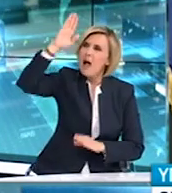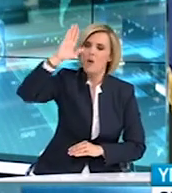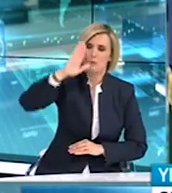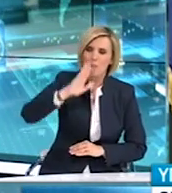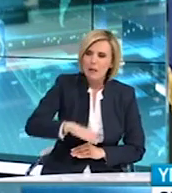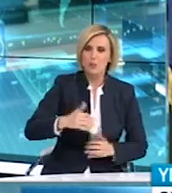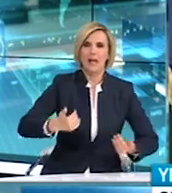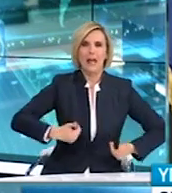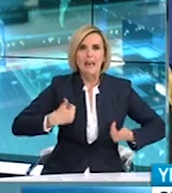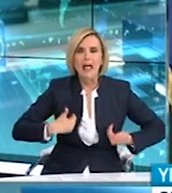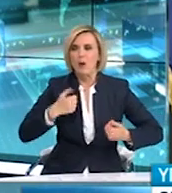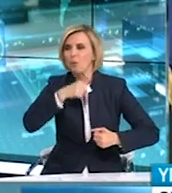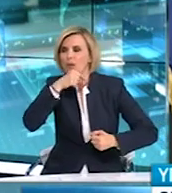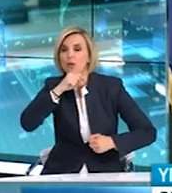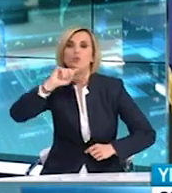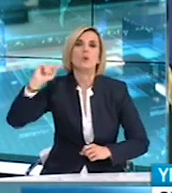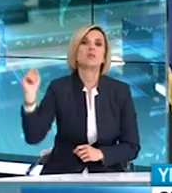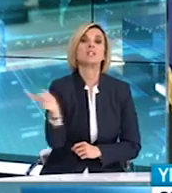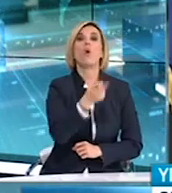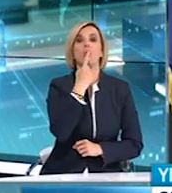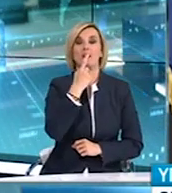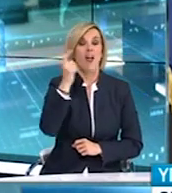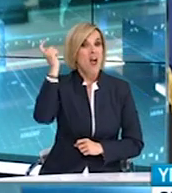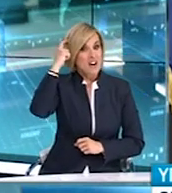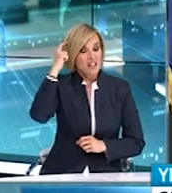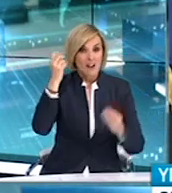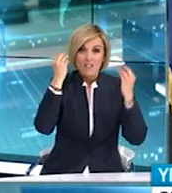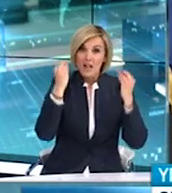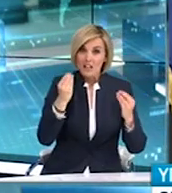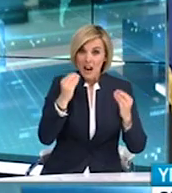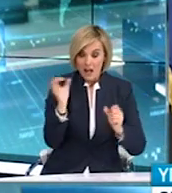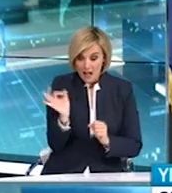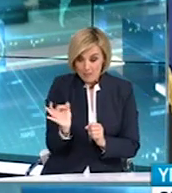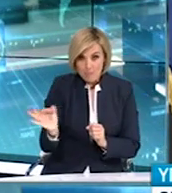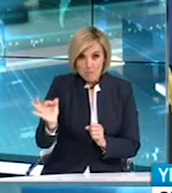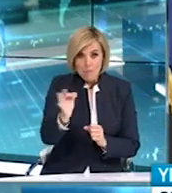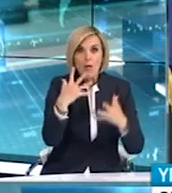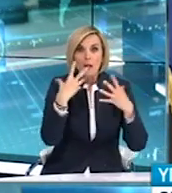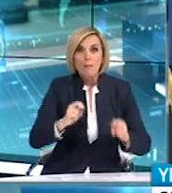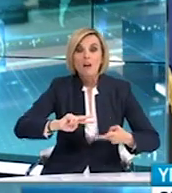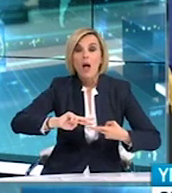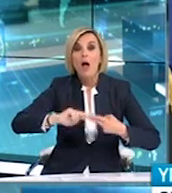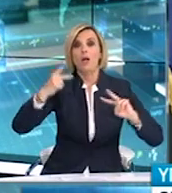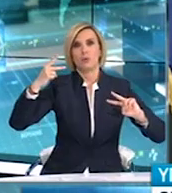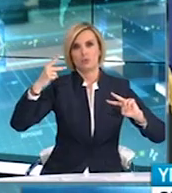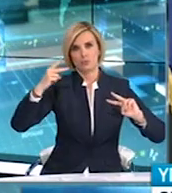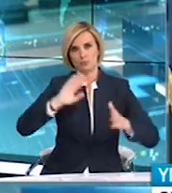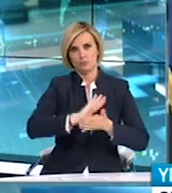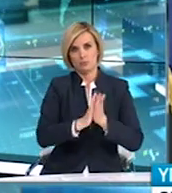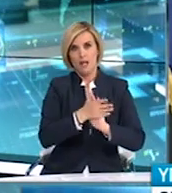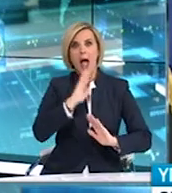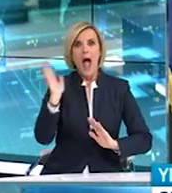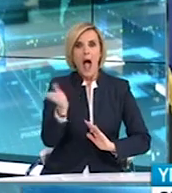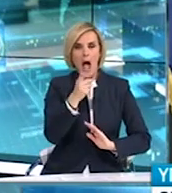ομάδες. Πρέπει να είναι σε όλους αντιληπτό ότι όσο ο ιός είναι εδώ υπάρχει απειλή. Αν για